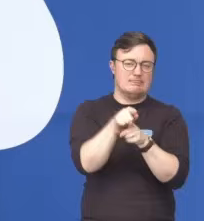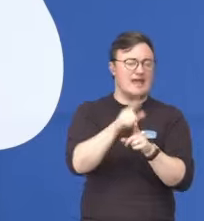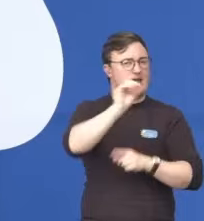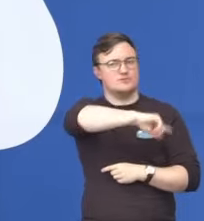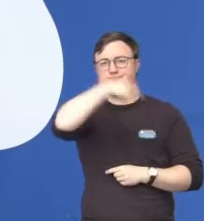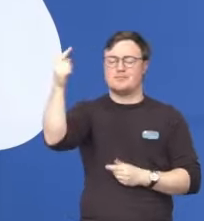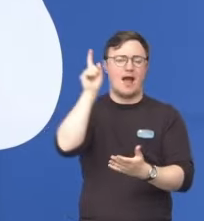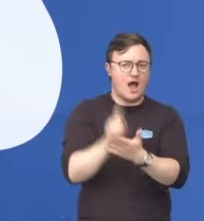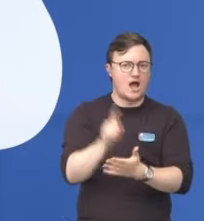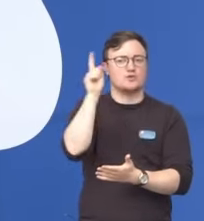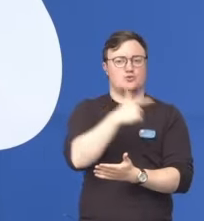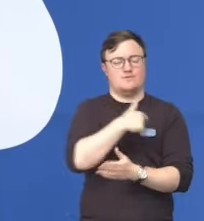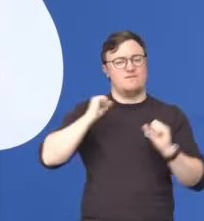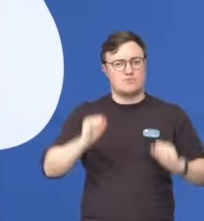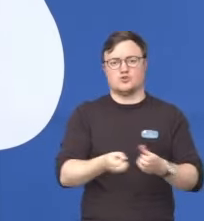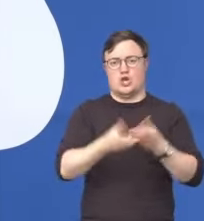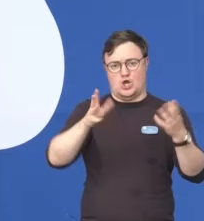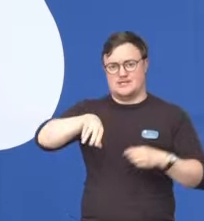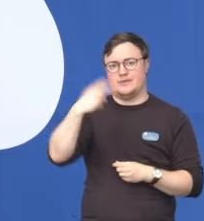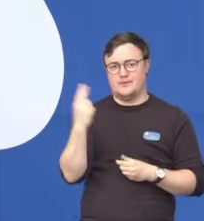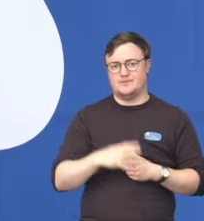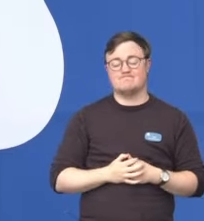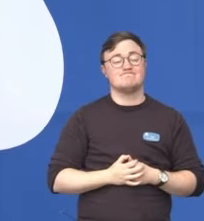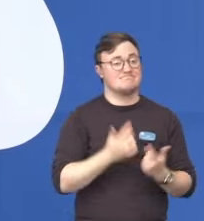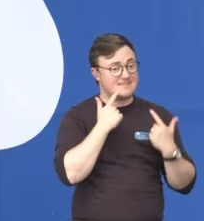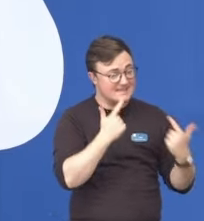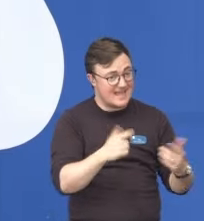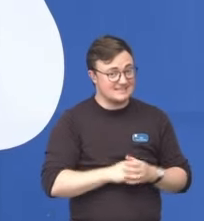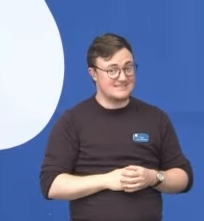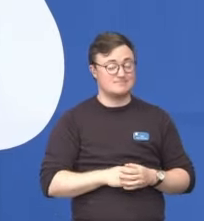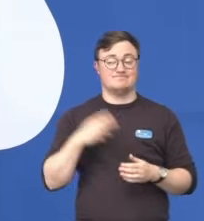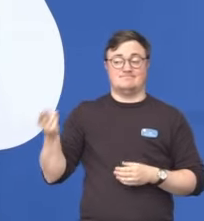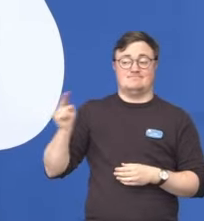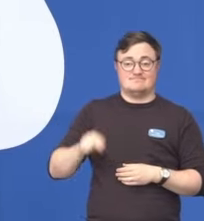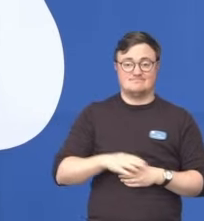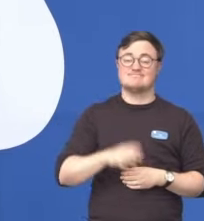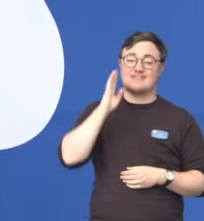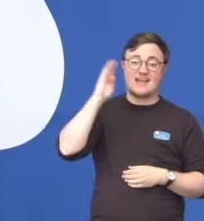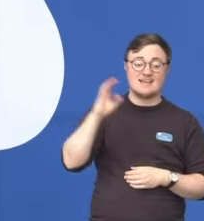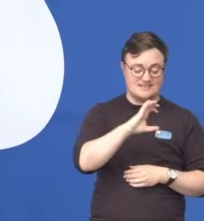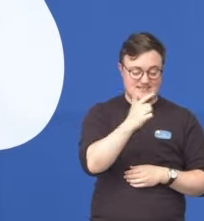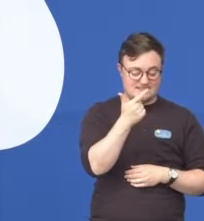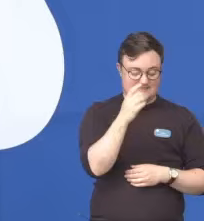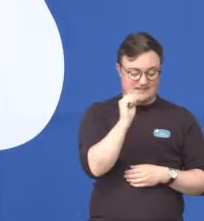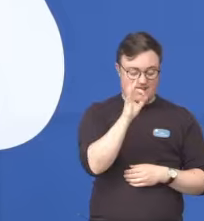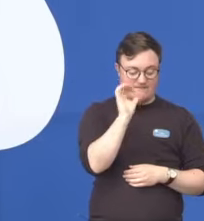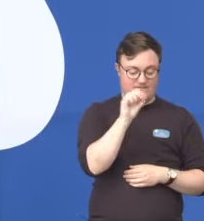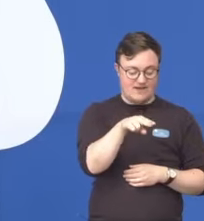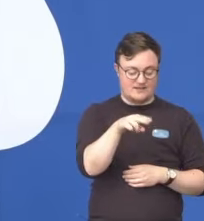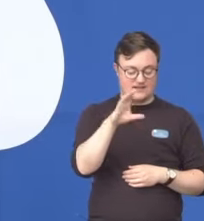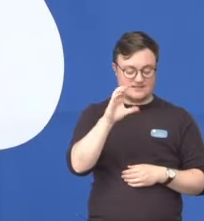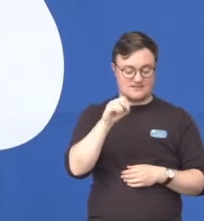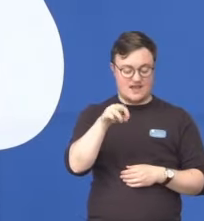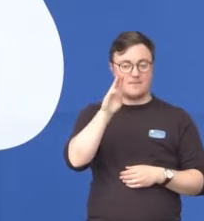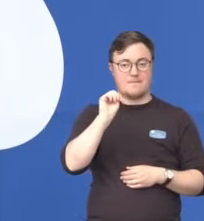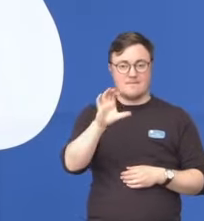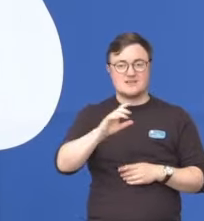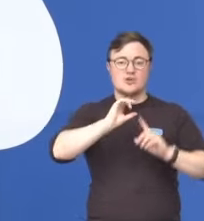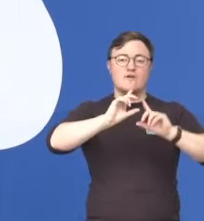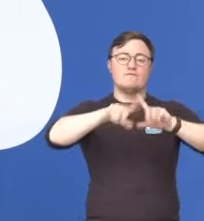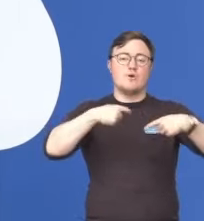måste göra nu. Tack så mycket, My. Hej. Hej, Stefan Sermis heter jag. Jag är förbundsordförande för